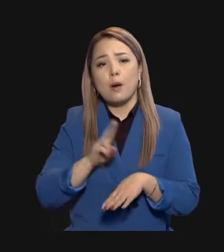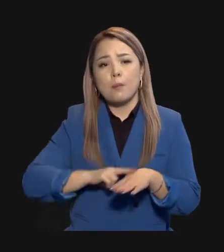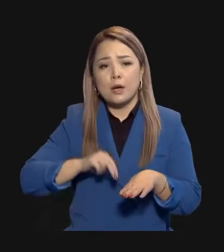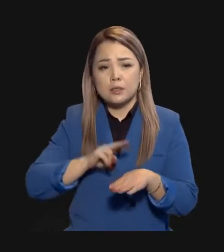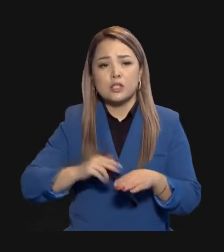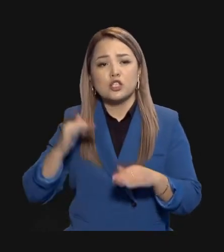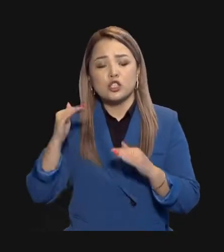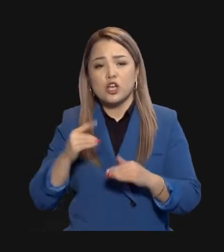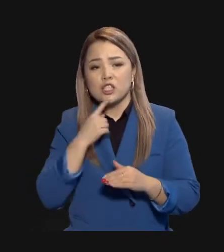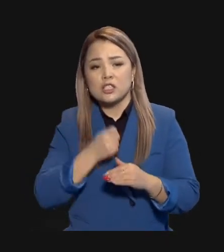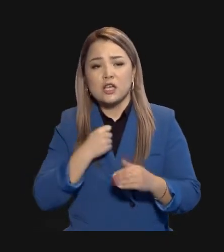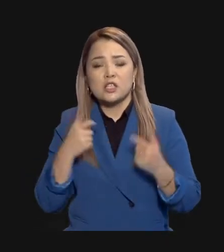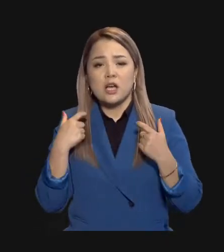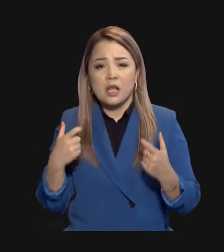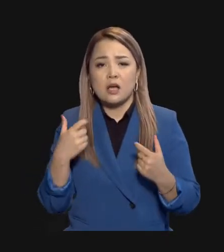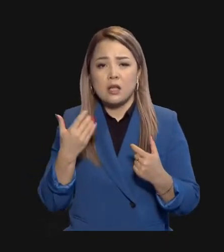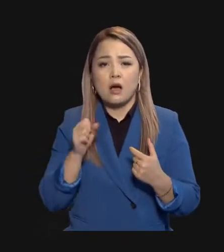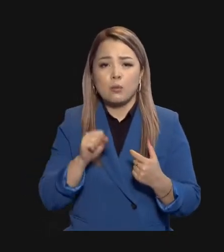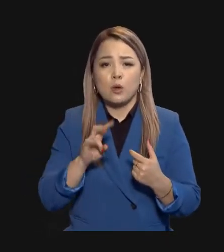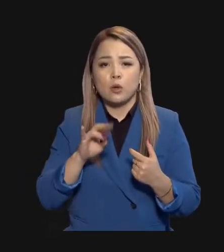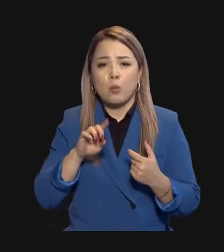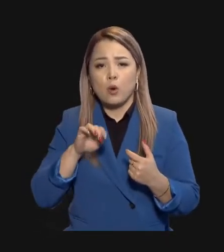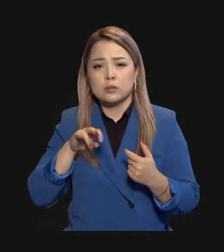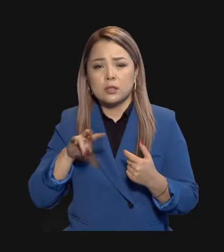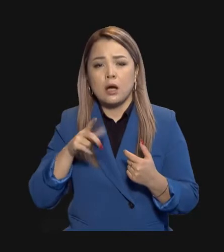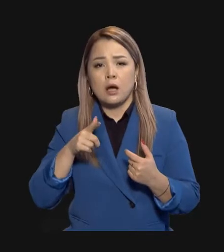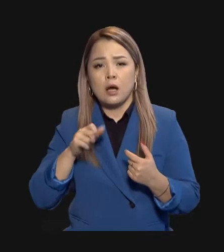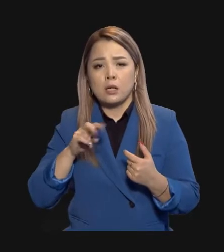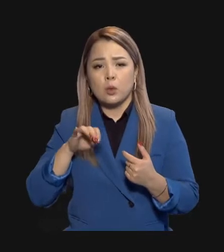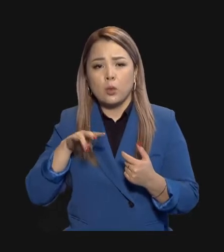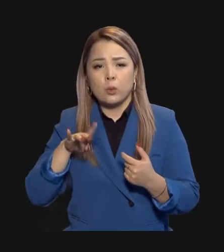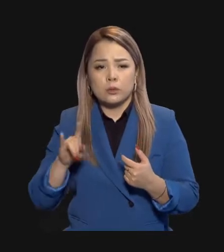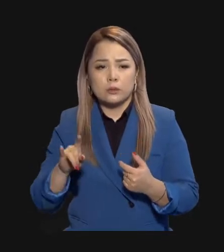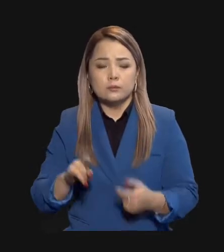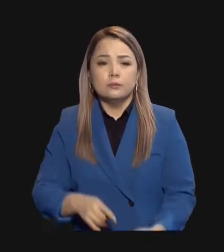кіші сержанты Алмасов Нұрболсын Ғаниұлы.